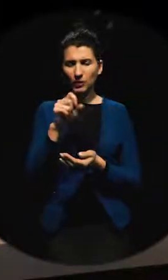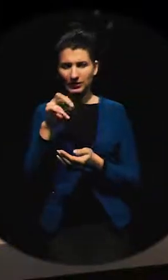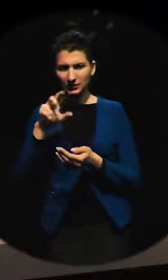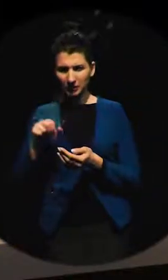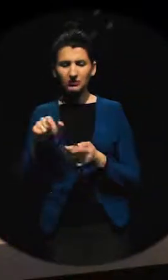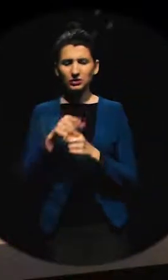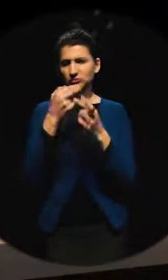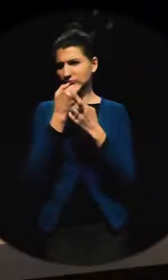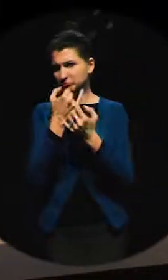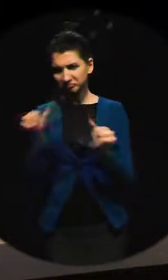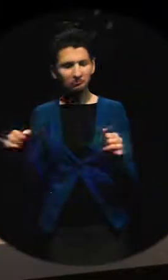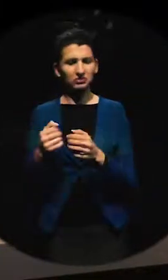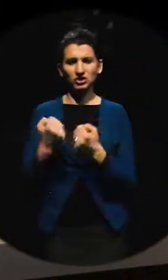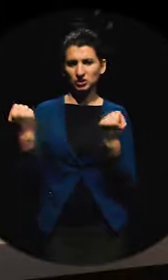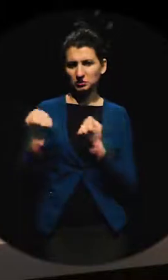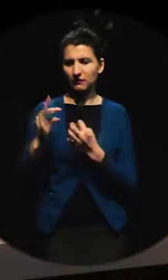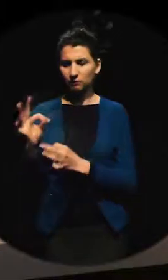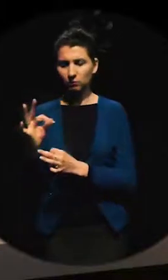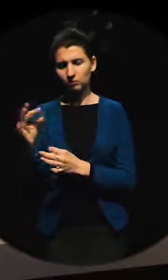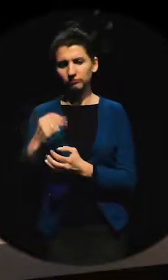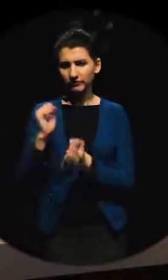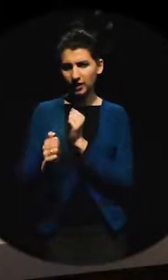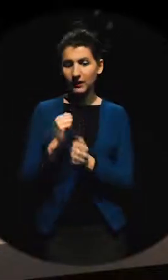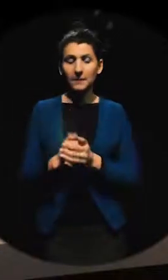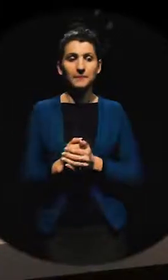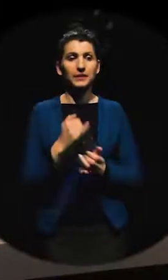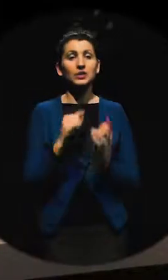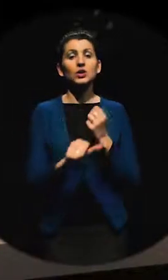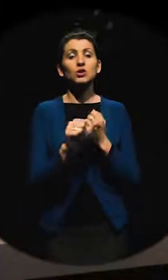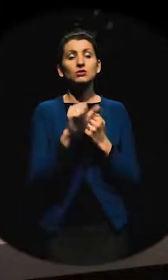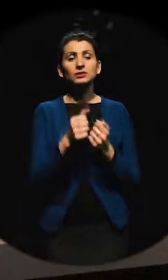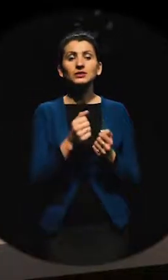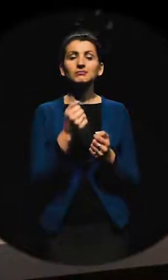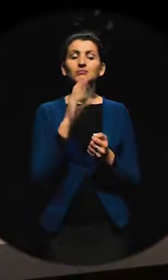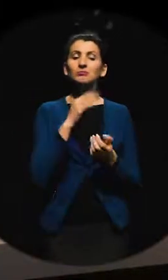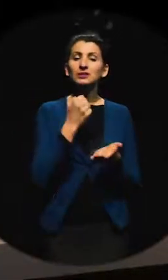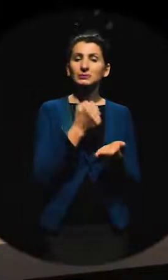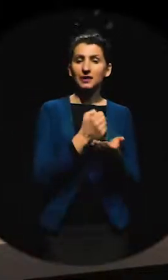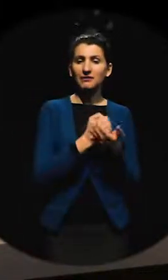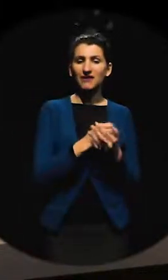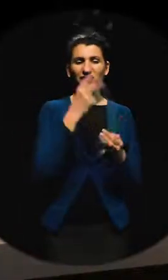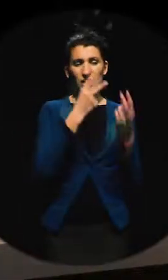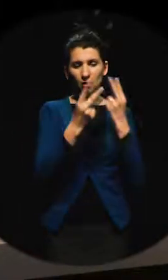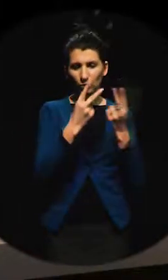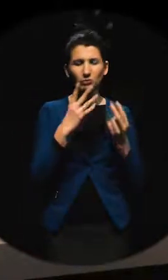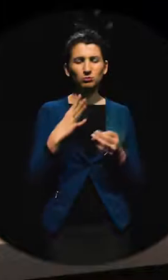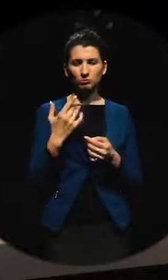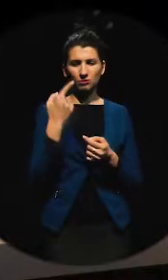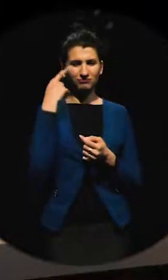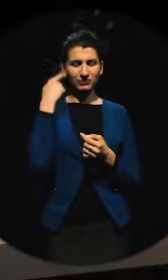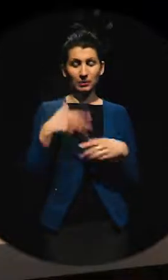performatywna siła. Jeżeli chodzi o tę kategorię widzialności, o której powiedziałam na początku,